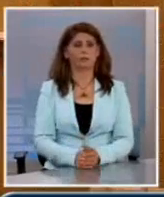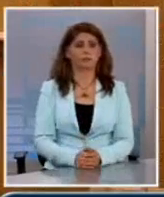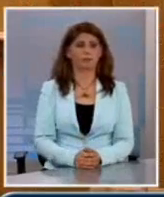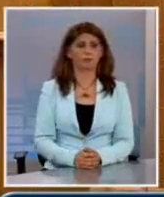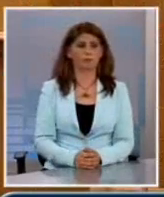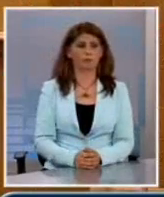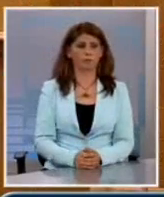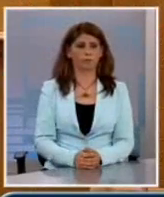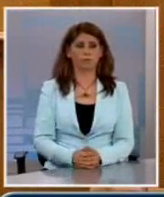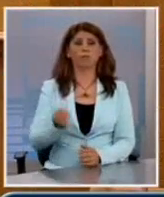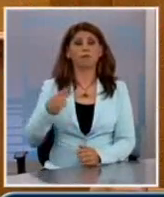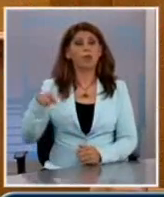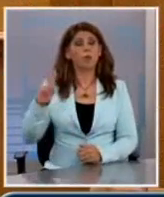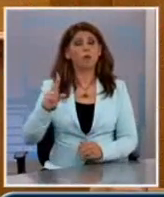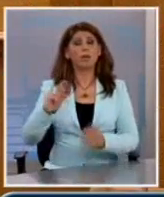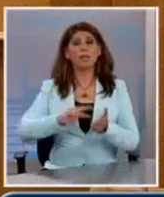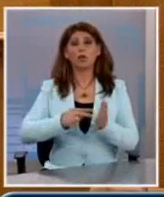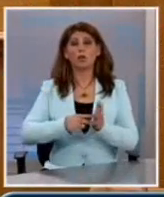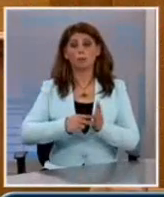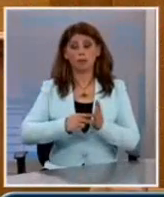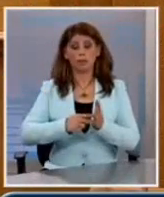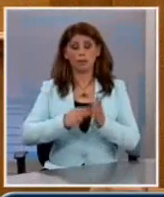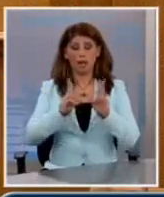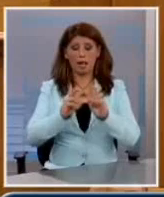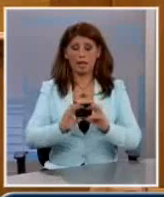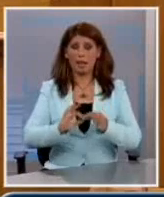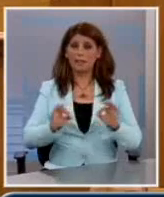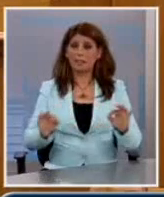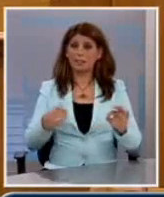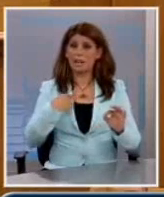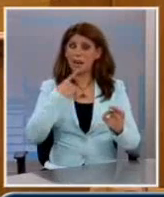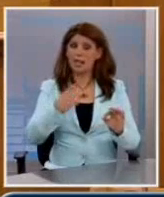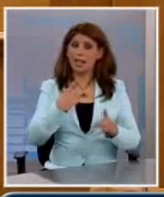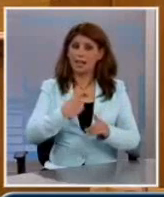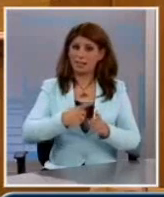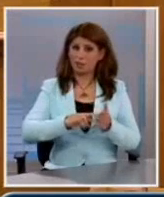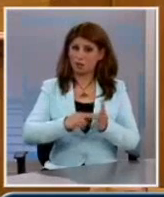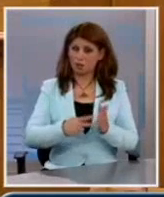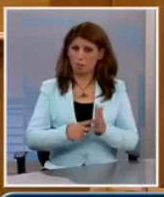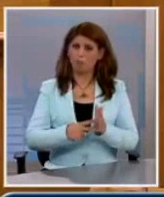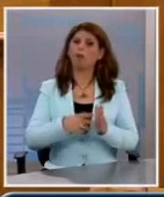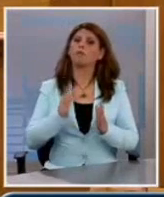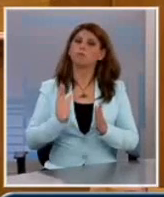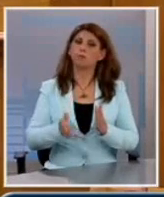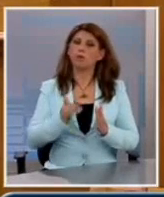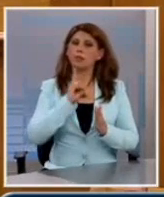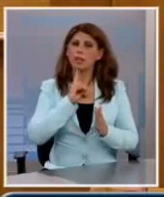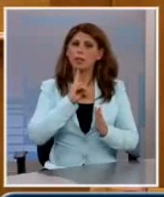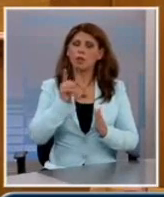Οι περισσότεροι οικονομικοί αναλυτές λένε ότι η ελληνική οικονομία μπορεί να είναι σαν το